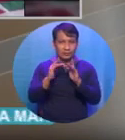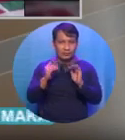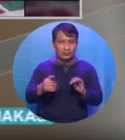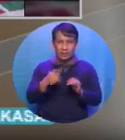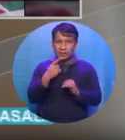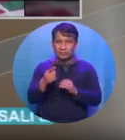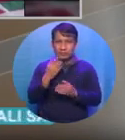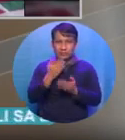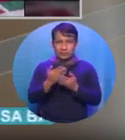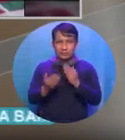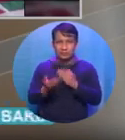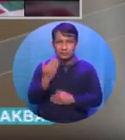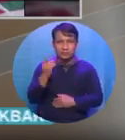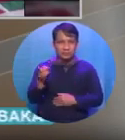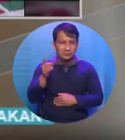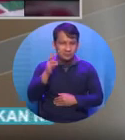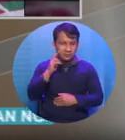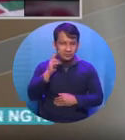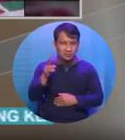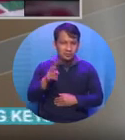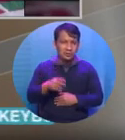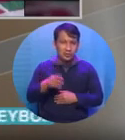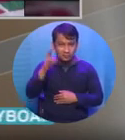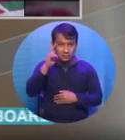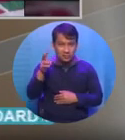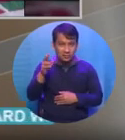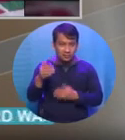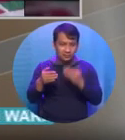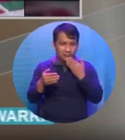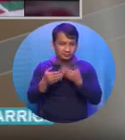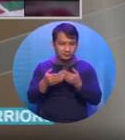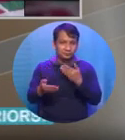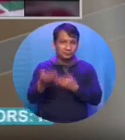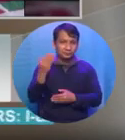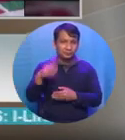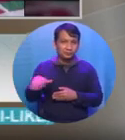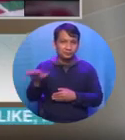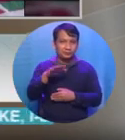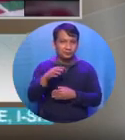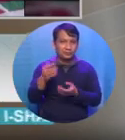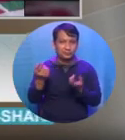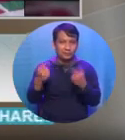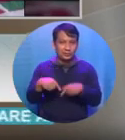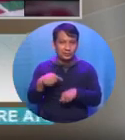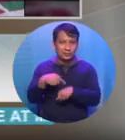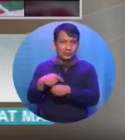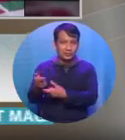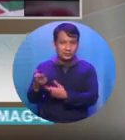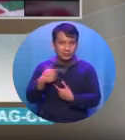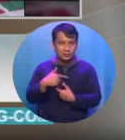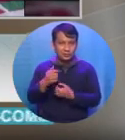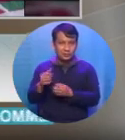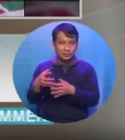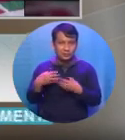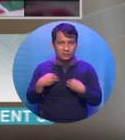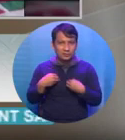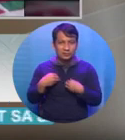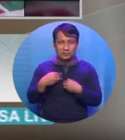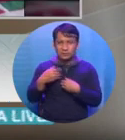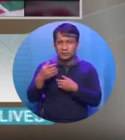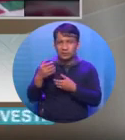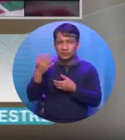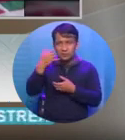Sir Vic, magandang umaga po. Ay, good morning, sir. Good morning po. Salamat po sa pagkakataon po. Salamat din po sa pagtanggap namin tawag.